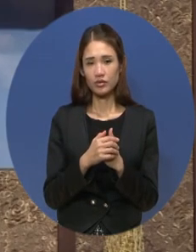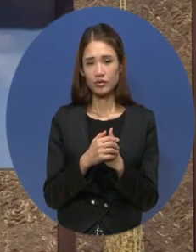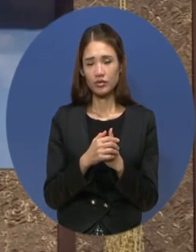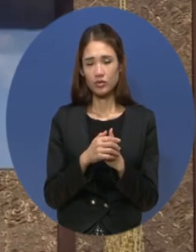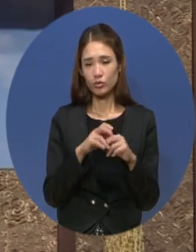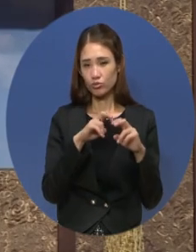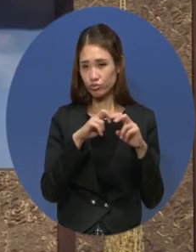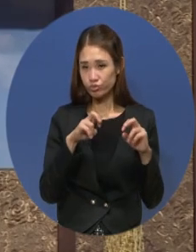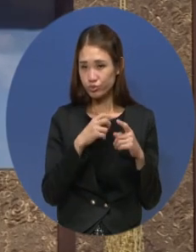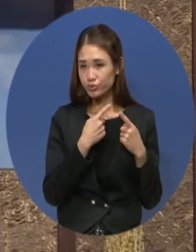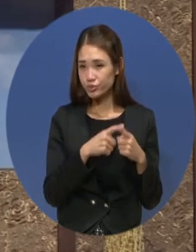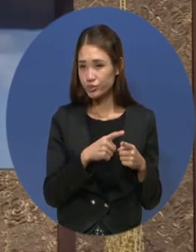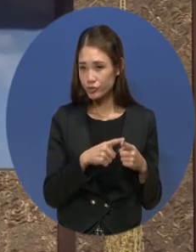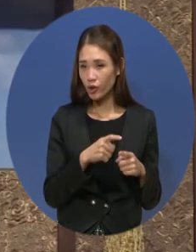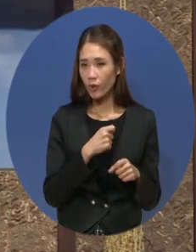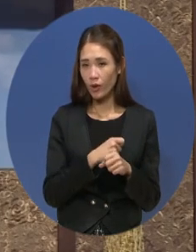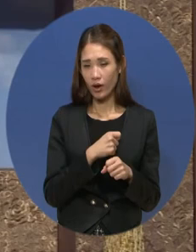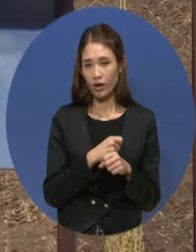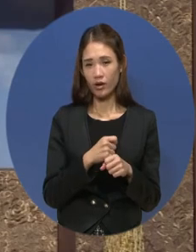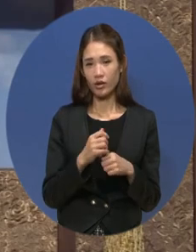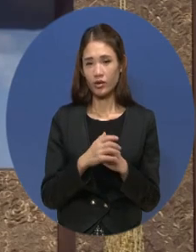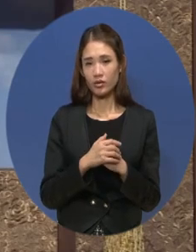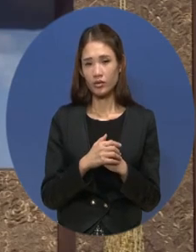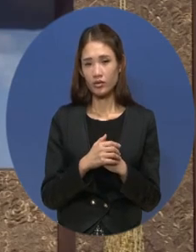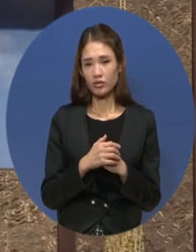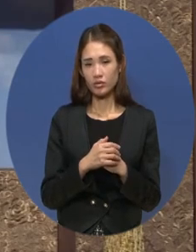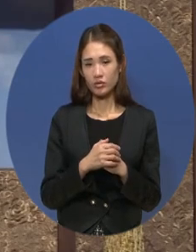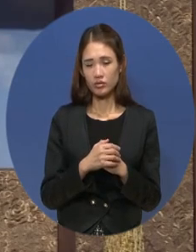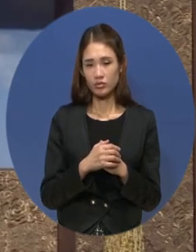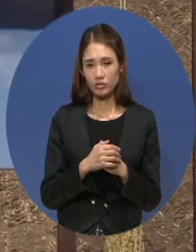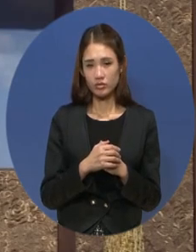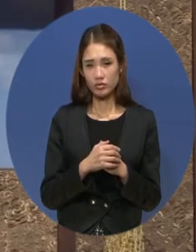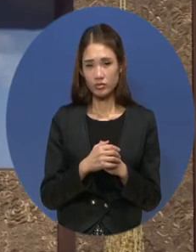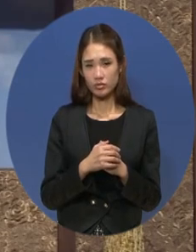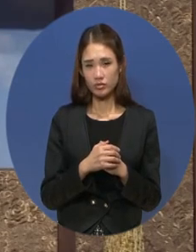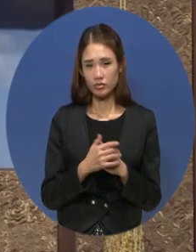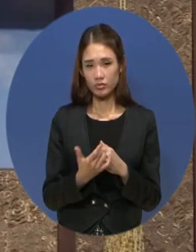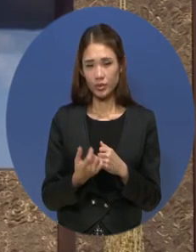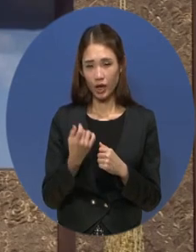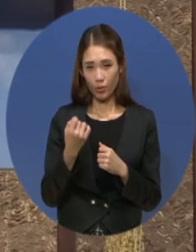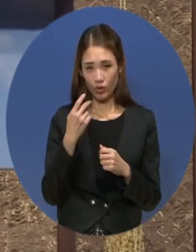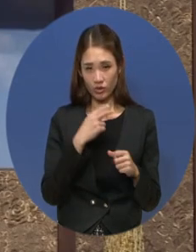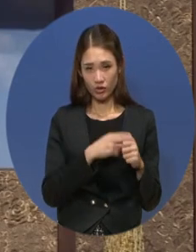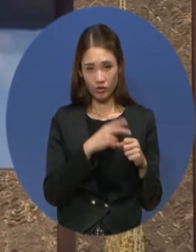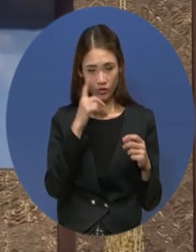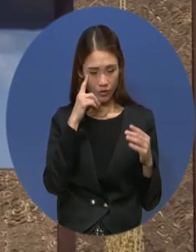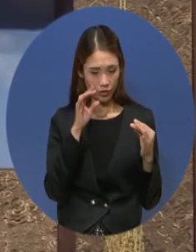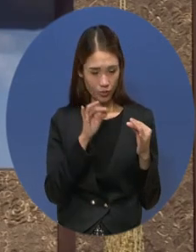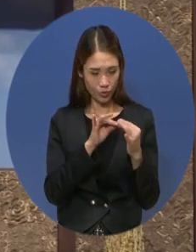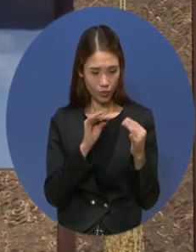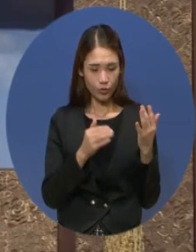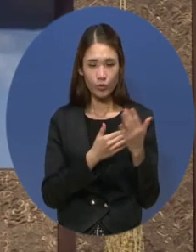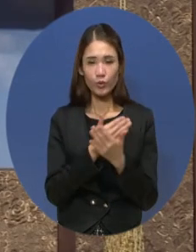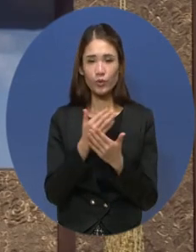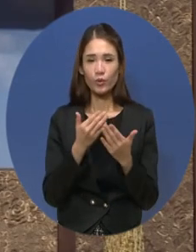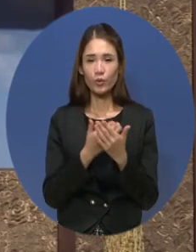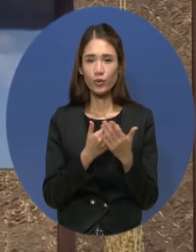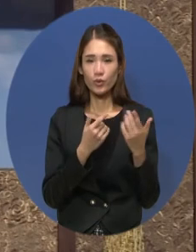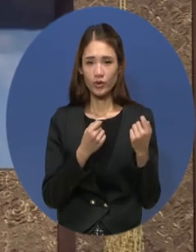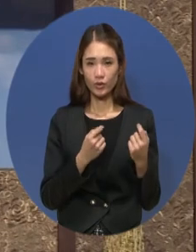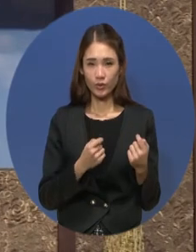뭔가 분석도 좀 하고 또 그런 이제 개입한 내용들을 즉시 직지 우리 선생님들 하고 공유도 하고 또